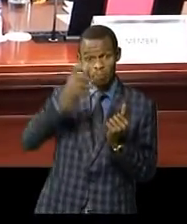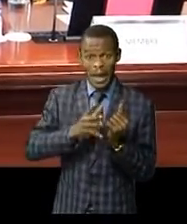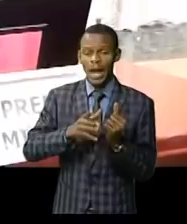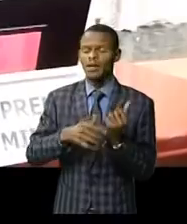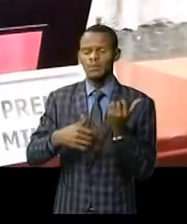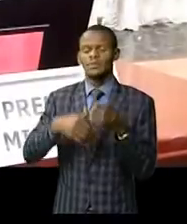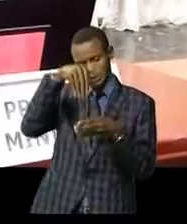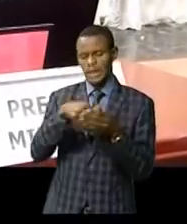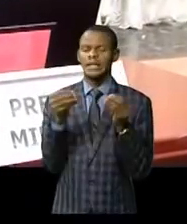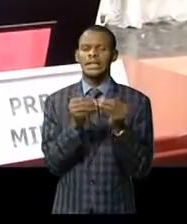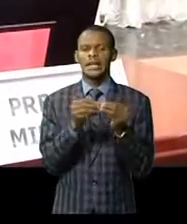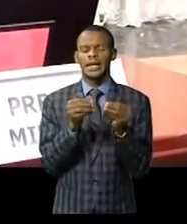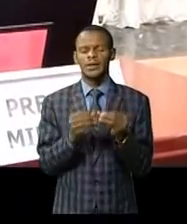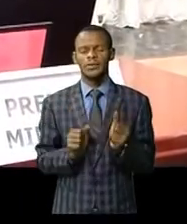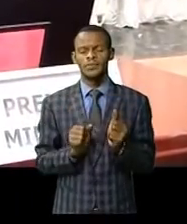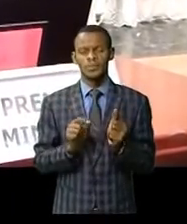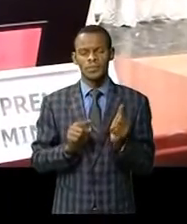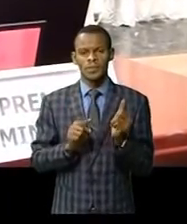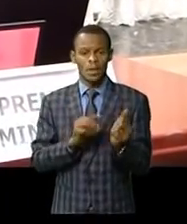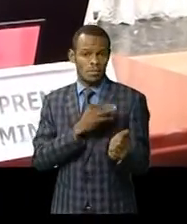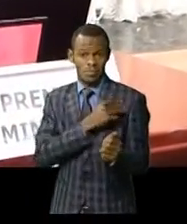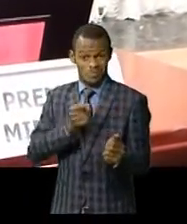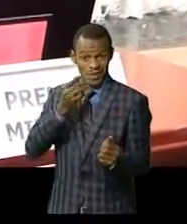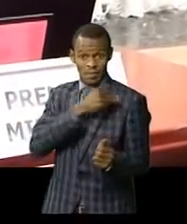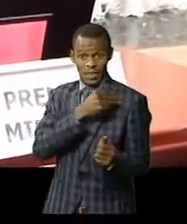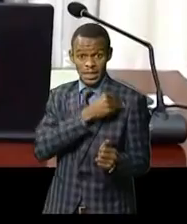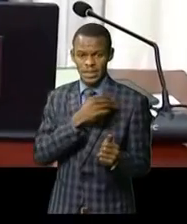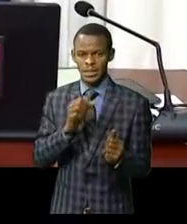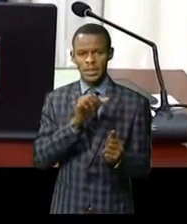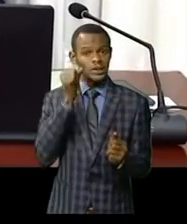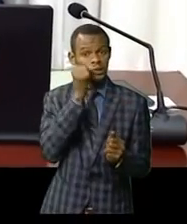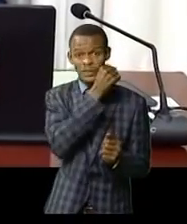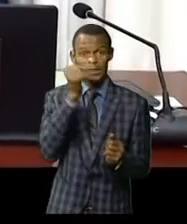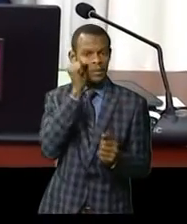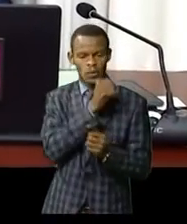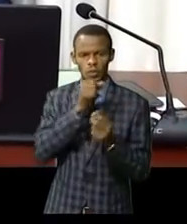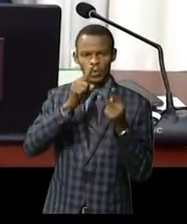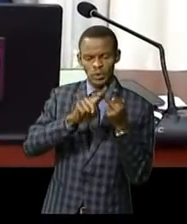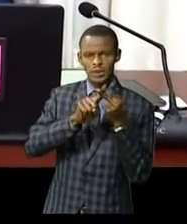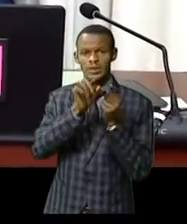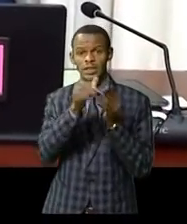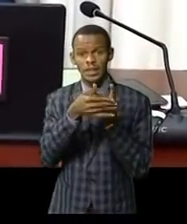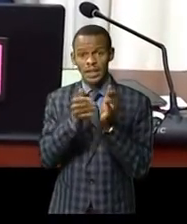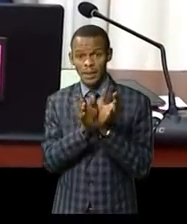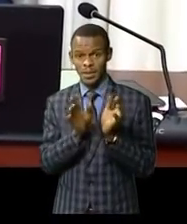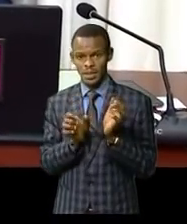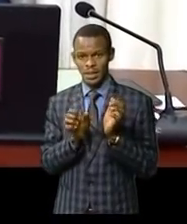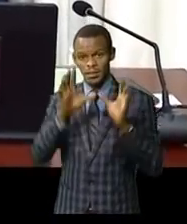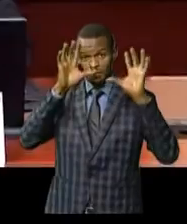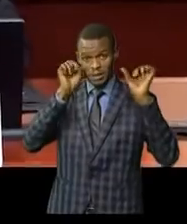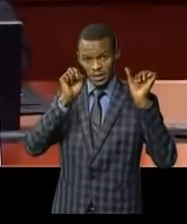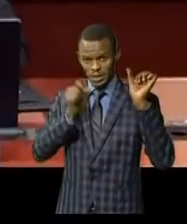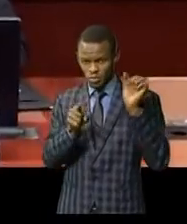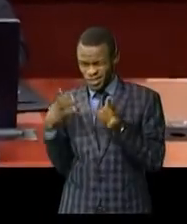cette réunion le Premier ministre Jean-Michel Samalukonde Kyenge, le directeur de cabinet adjoint du chef de l'État chargé du